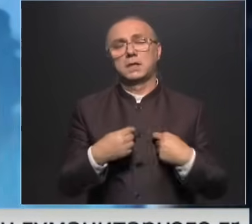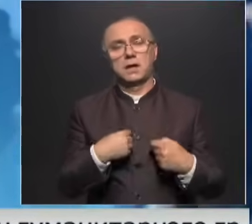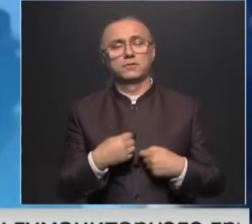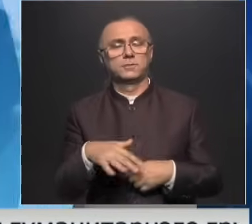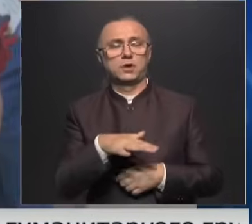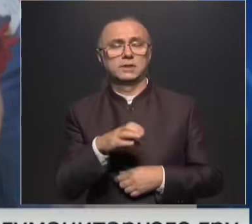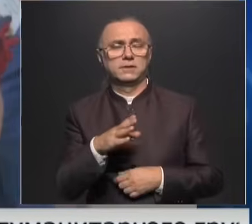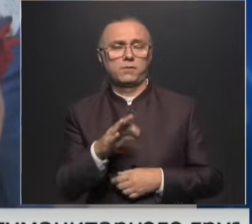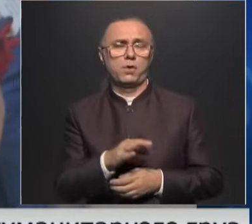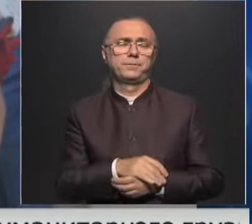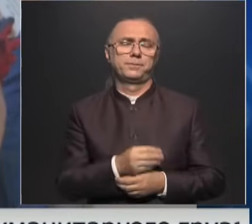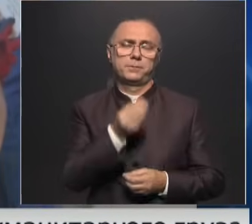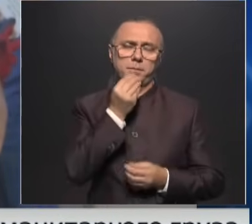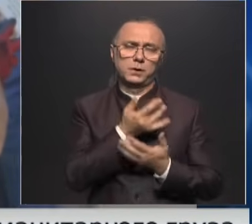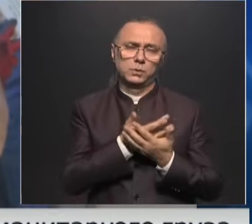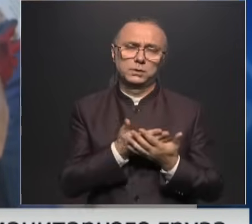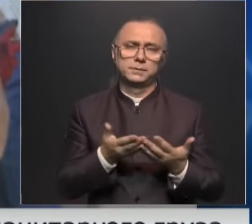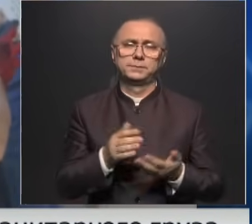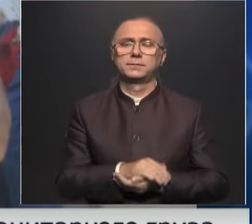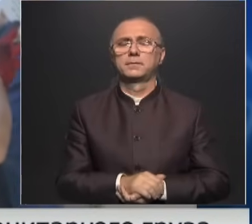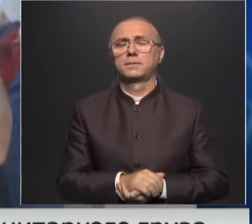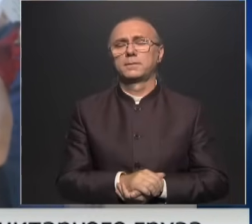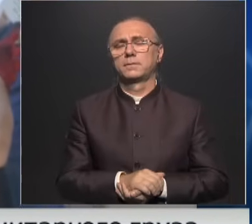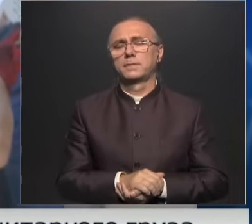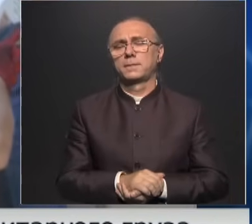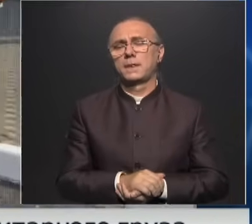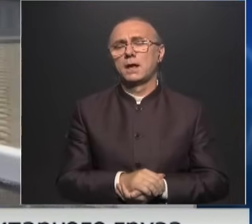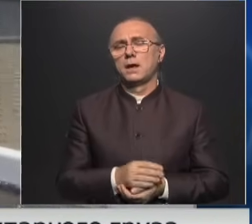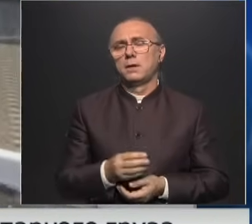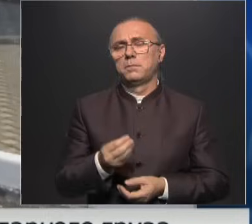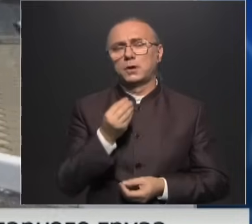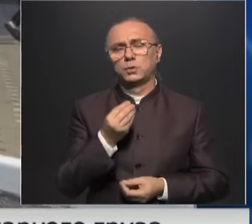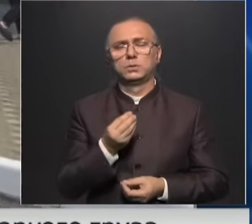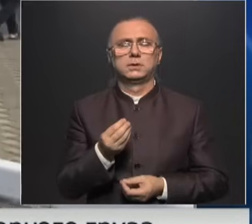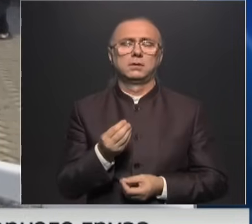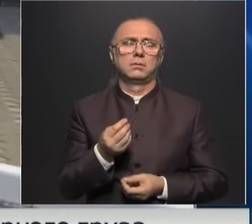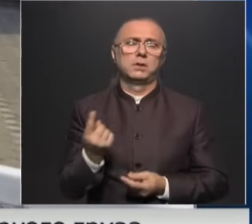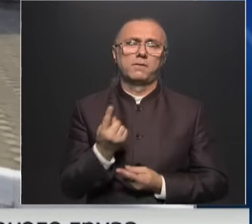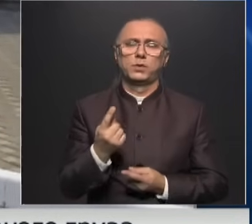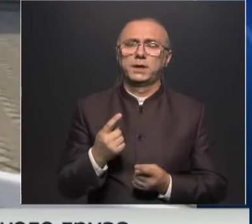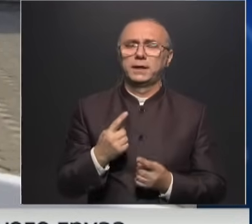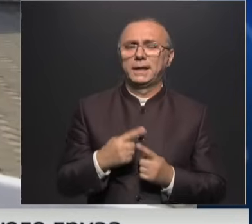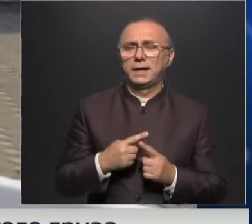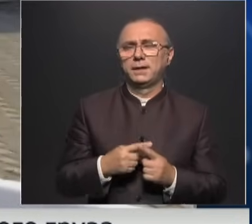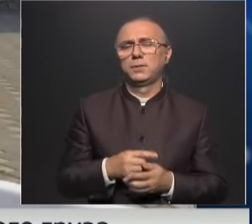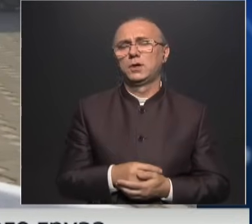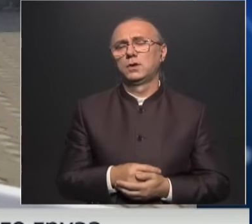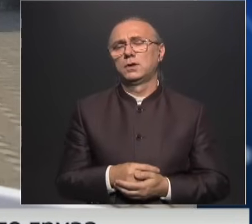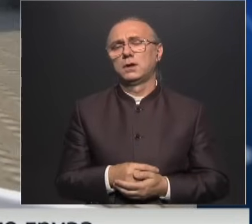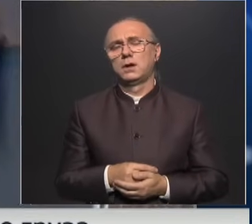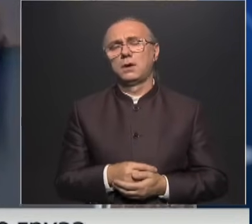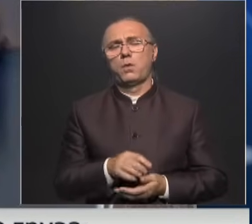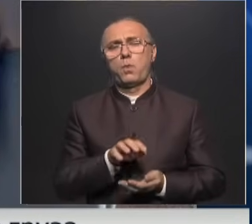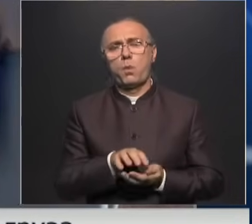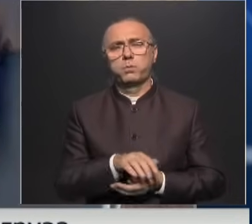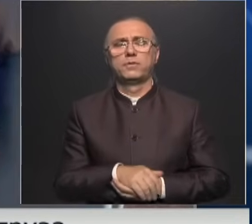и фрукты. Православная служба милосердия на Дону доставила продукты, бытовую химию – средства гигиены, канцелярские принадлежности, одежду и обувь